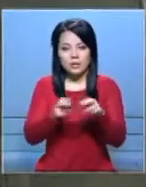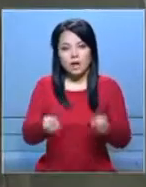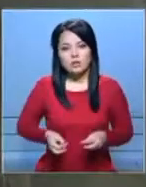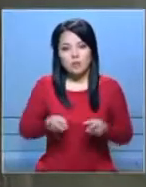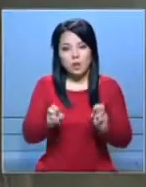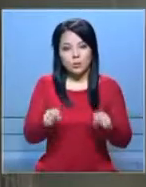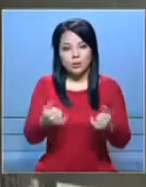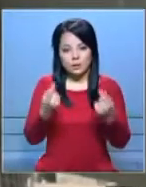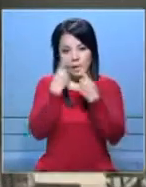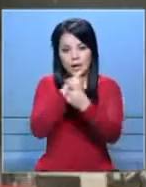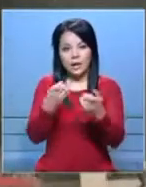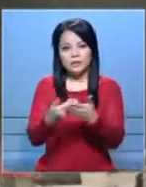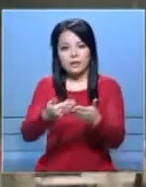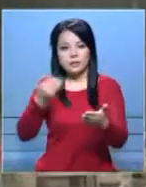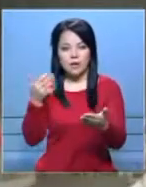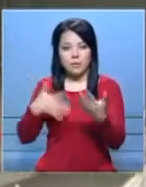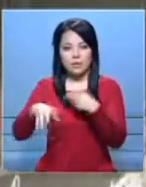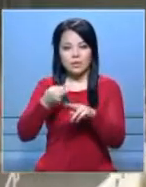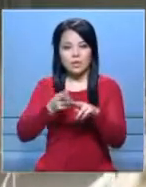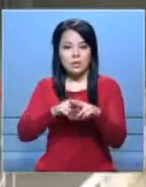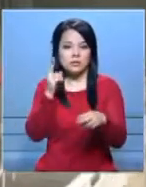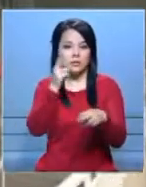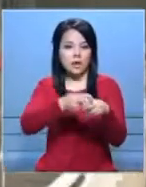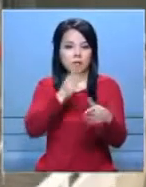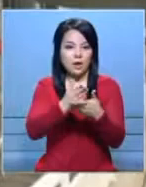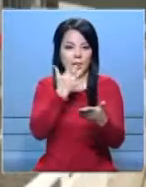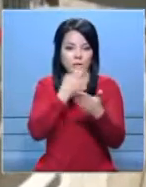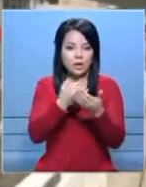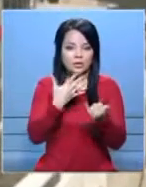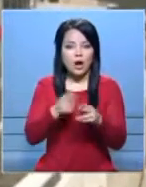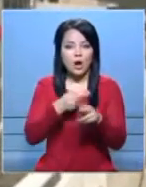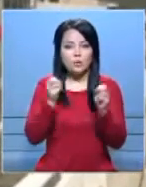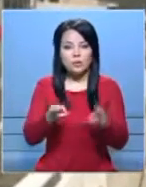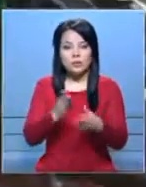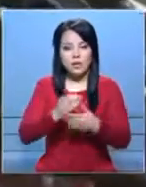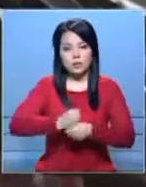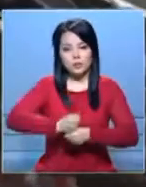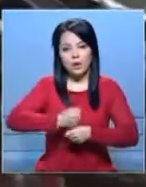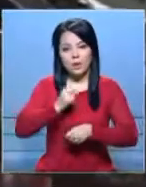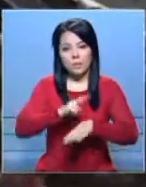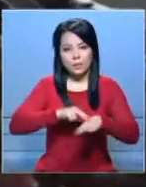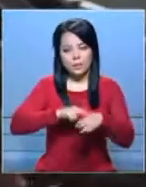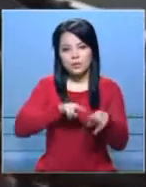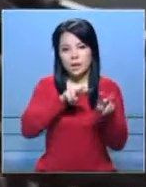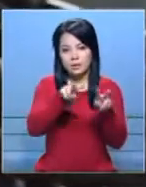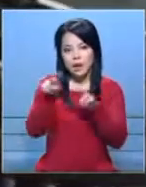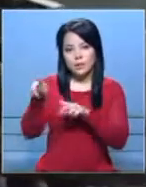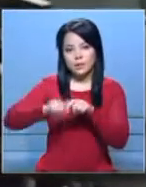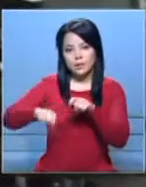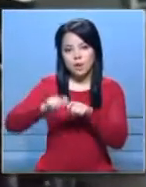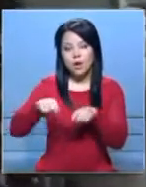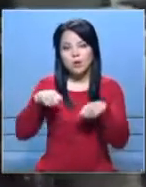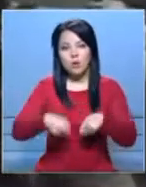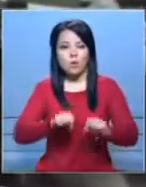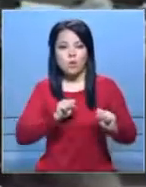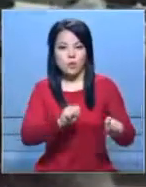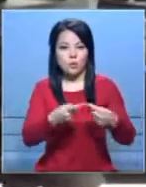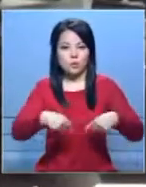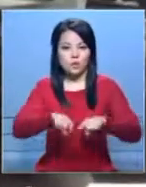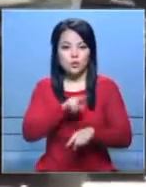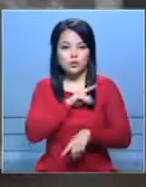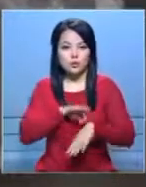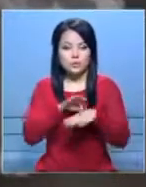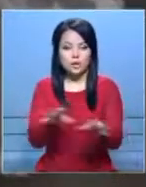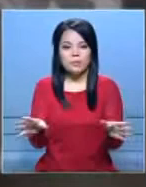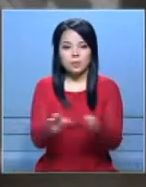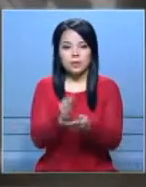Федералды тергеу бюросының арнайы тыңшысы Брит Джонсонның айтуынша, елде қауіпсіздік шаралары күшейтіліп, бюро қызметкерлері құқық қорғау органдарымен бірге жұмыс істеп